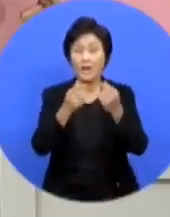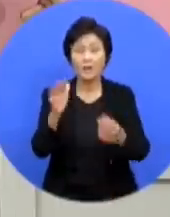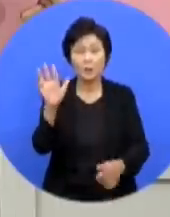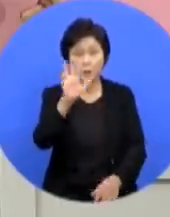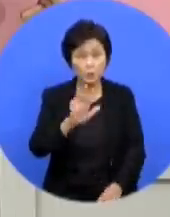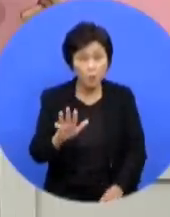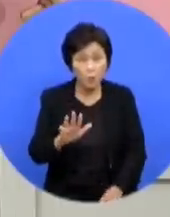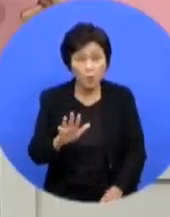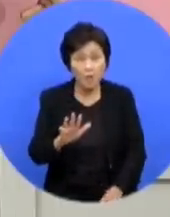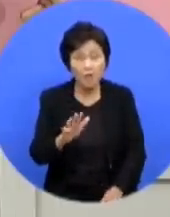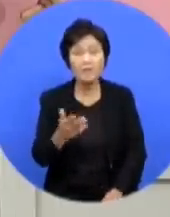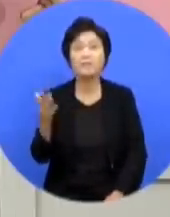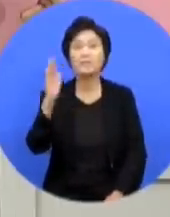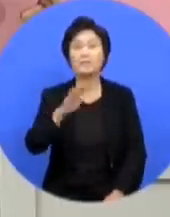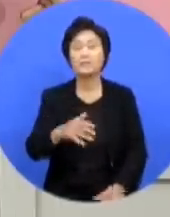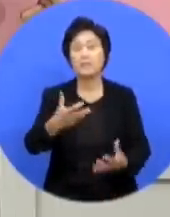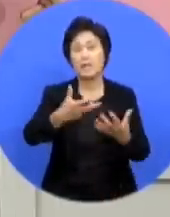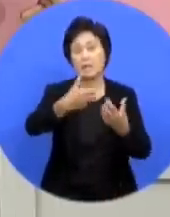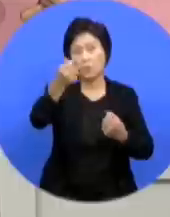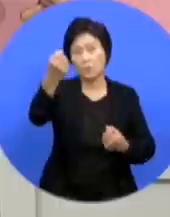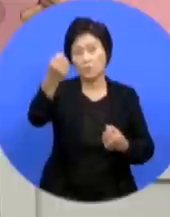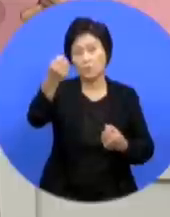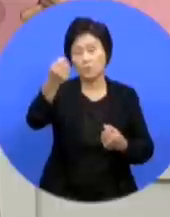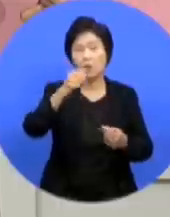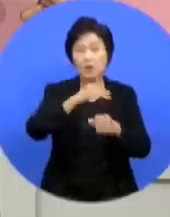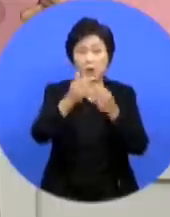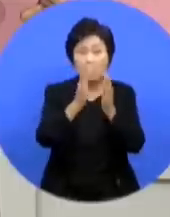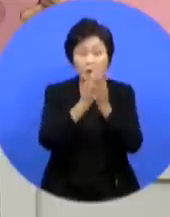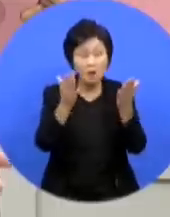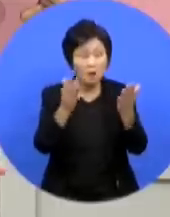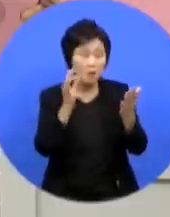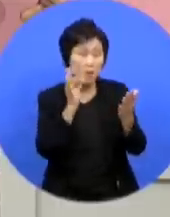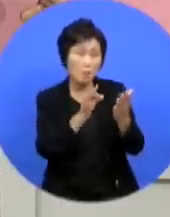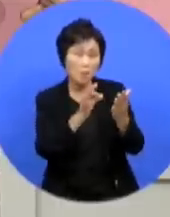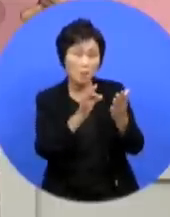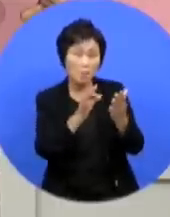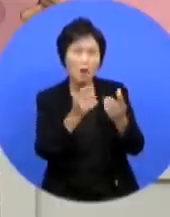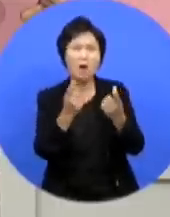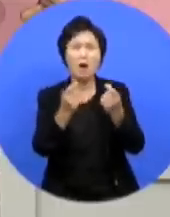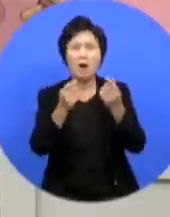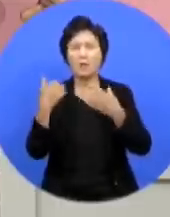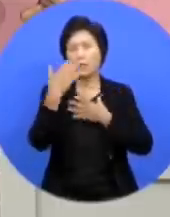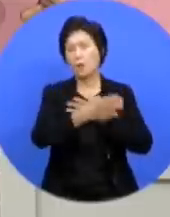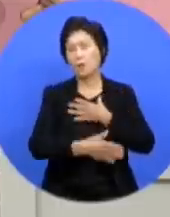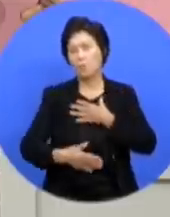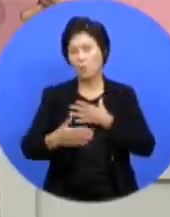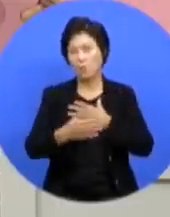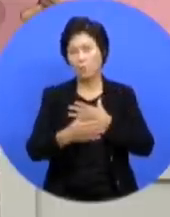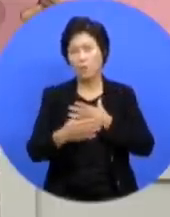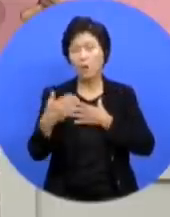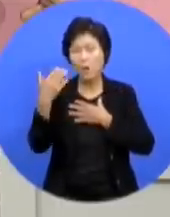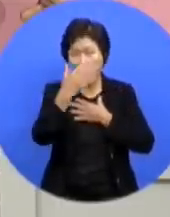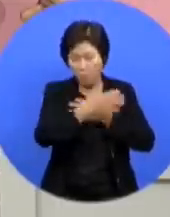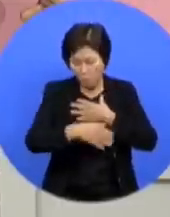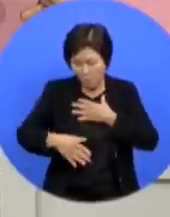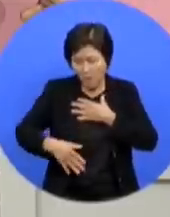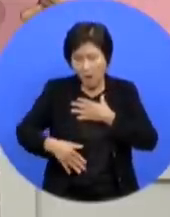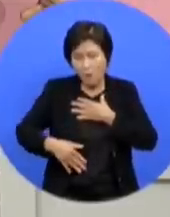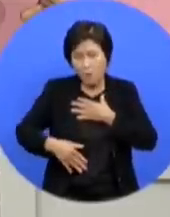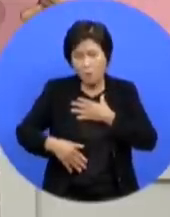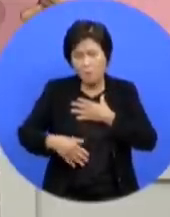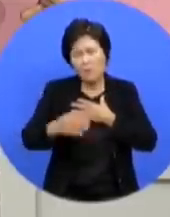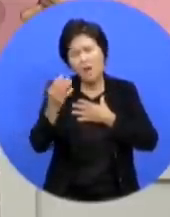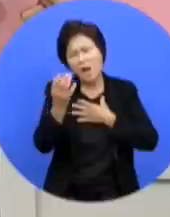나누어졌습니다. 성경적으로 보면 우리는 한 몸의 지체입니다. 네. 그 지체가 고통을 당하는데 우리가 지체의 고통을 모른다 하면 우리 지체가